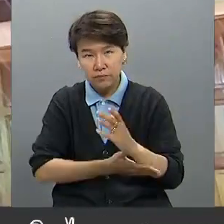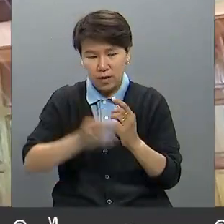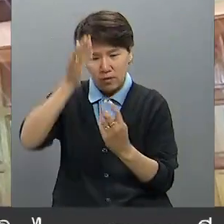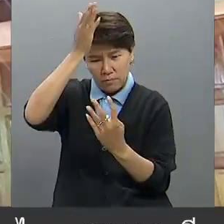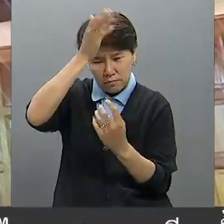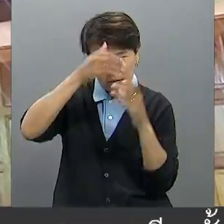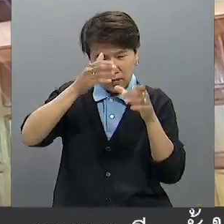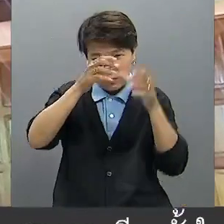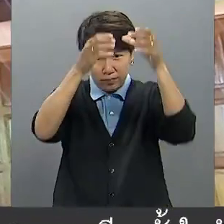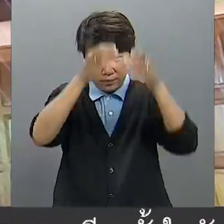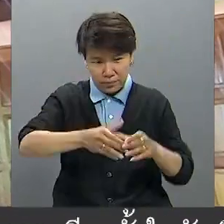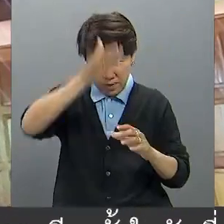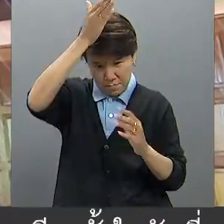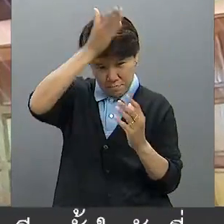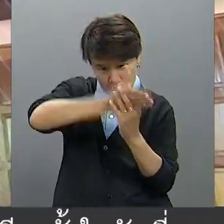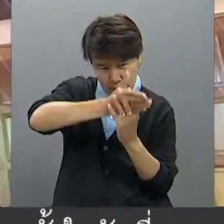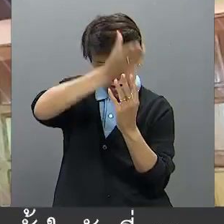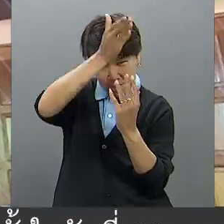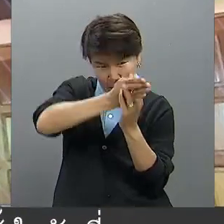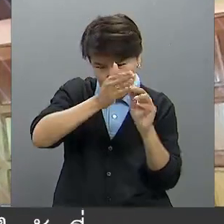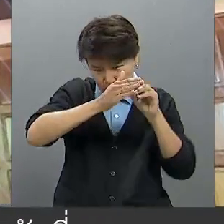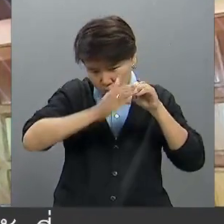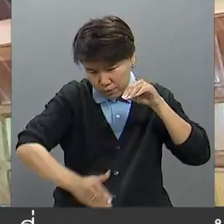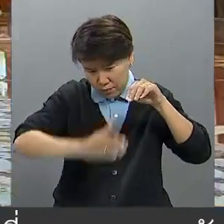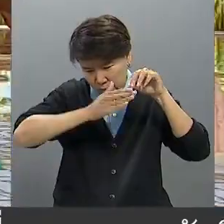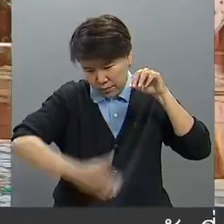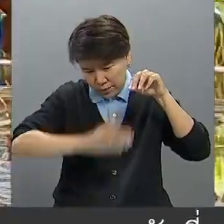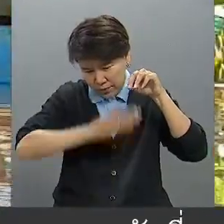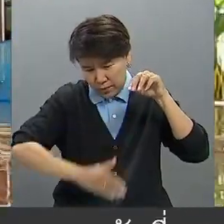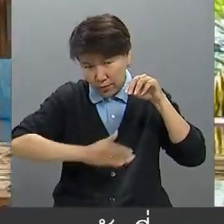ก็ย่างไฟเก็บไว้6เดือนขึ้นไปถึงจะเอามาทำว่าว